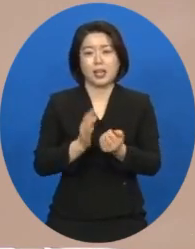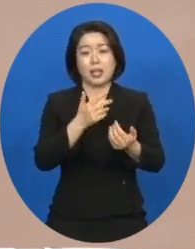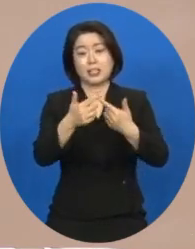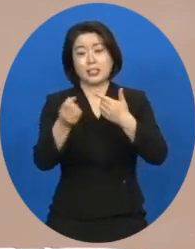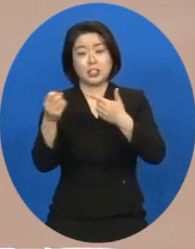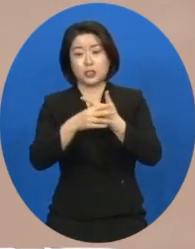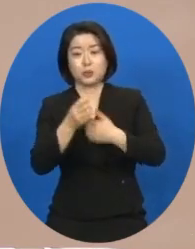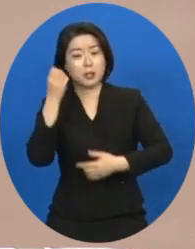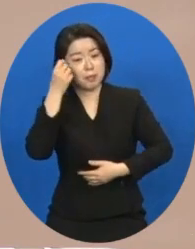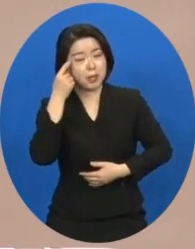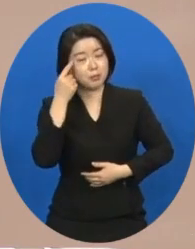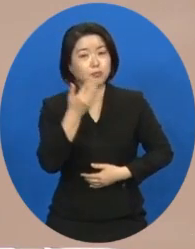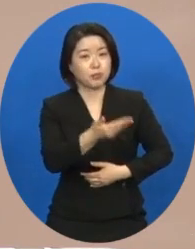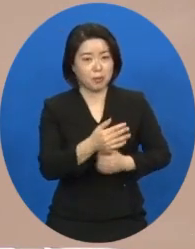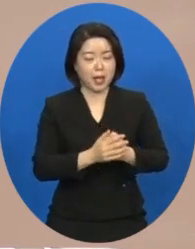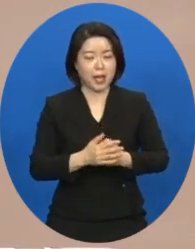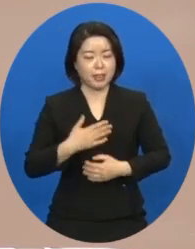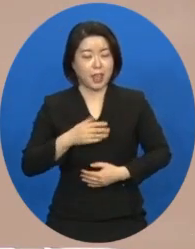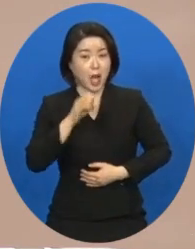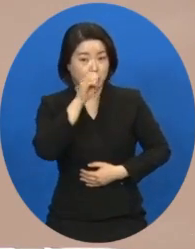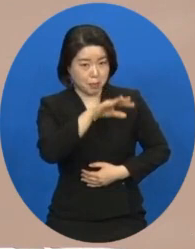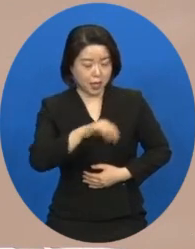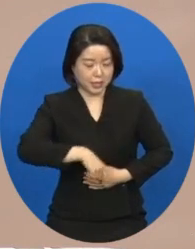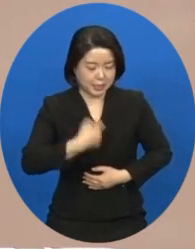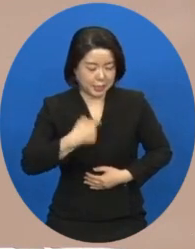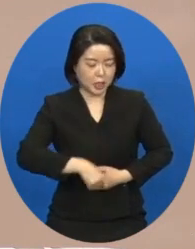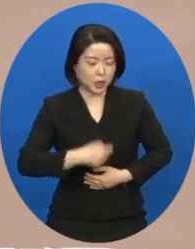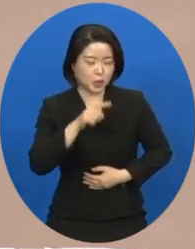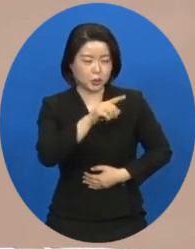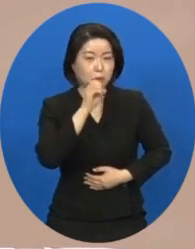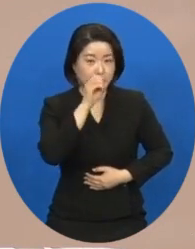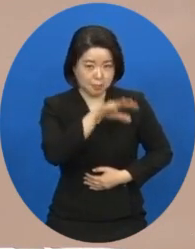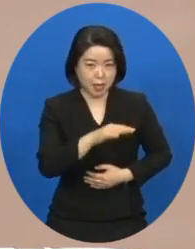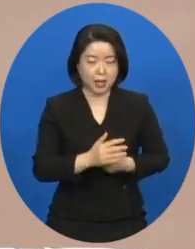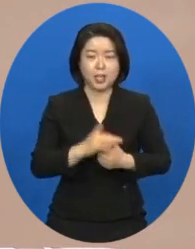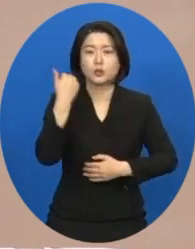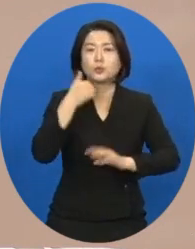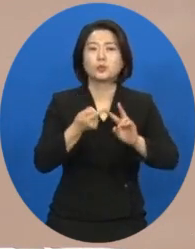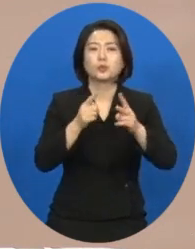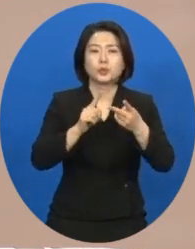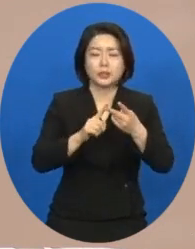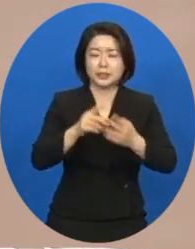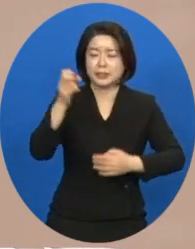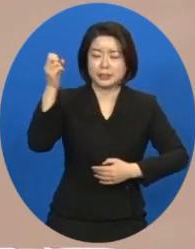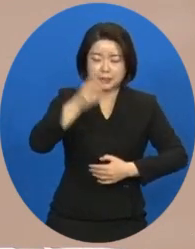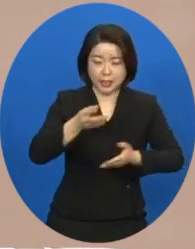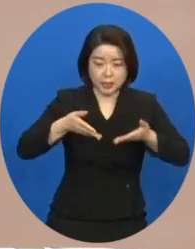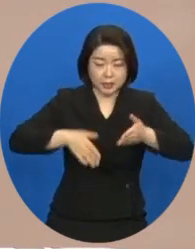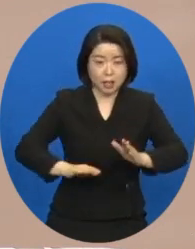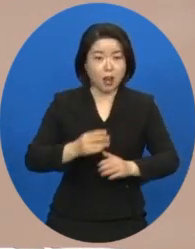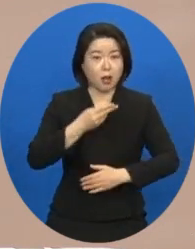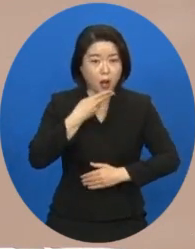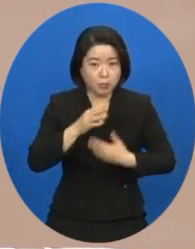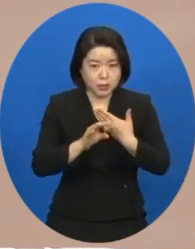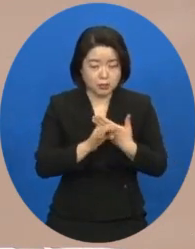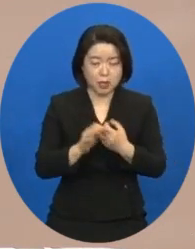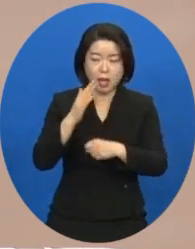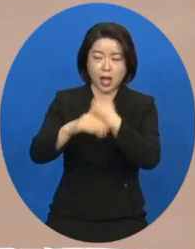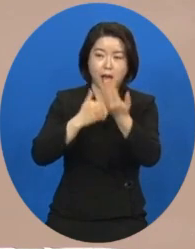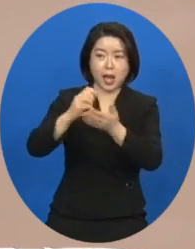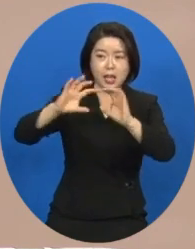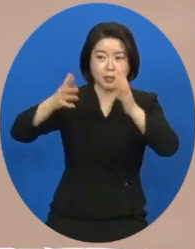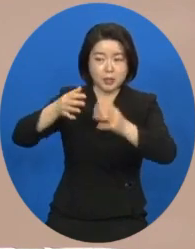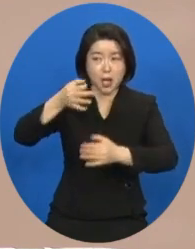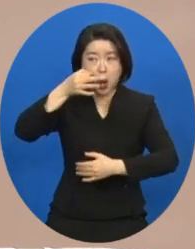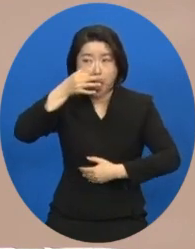내가 진정으로 너에게 말한다. 누구든지 다 다시 나지 않으면 하나님 나라를 볼